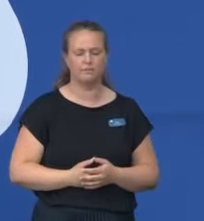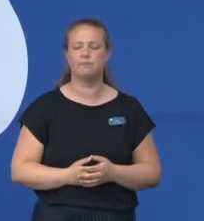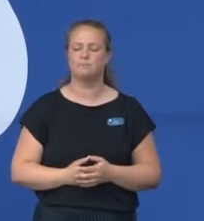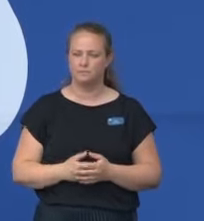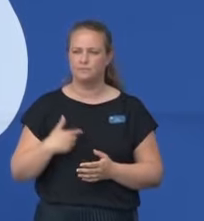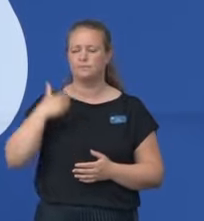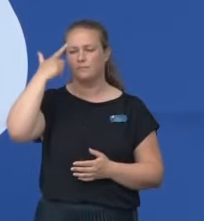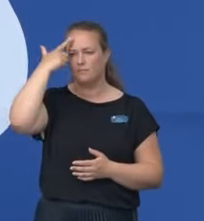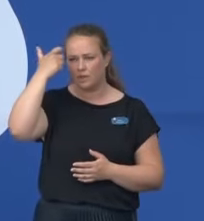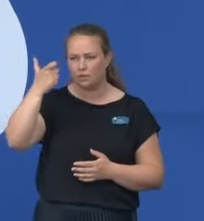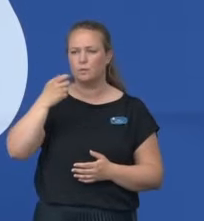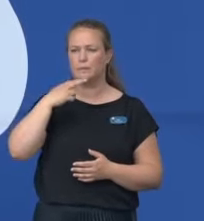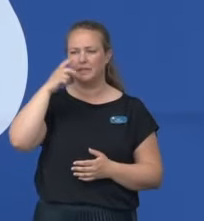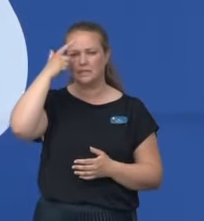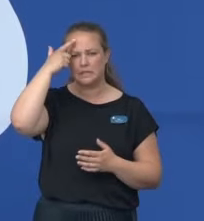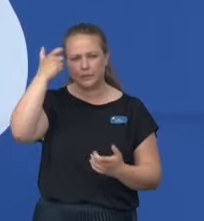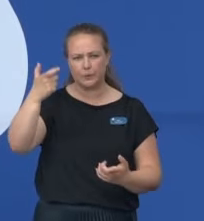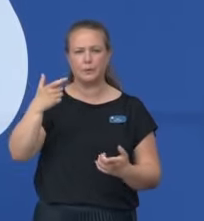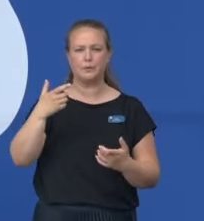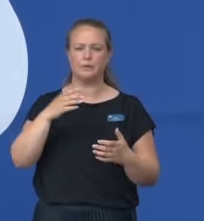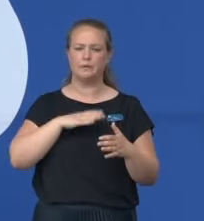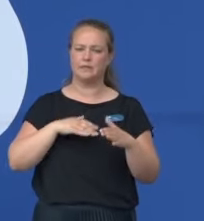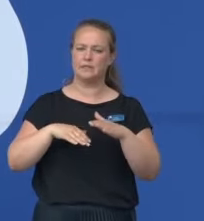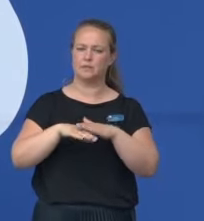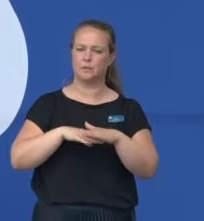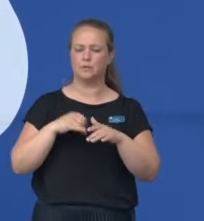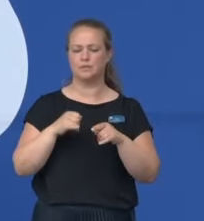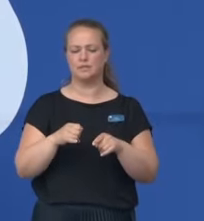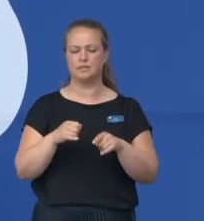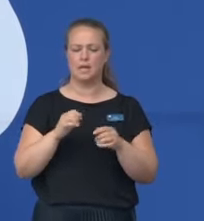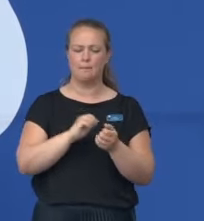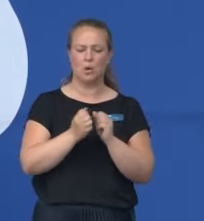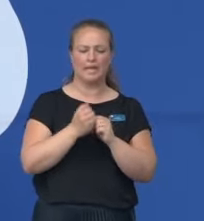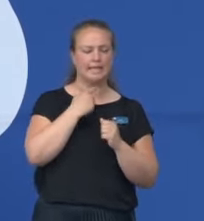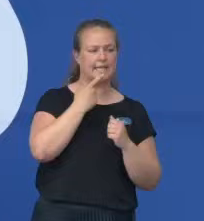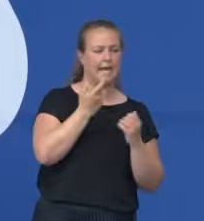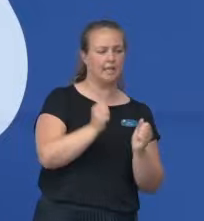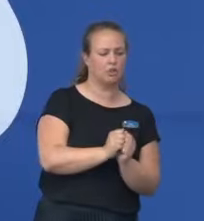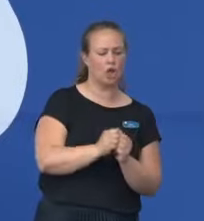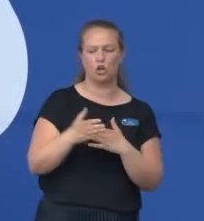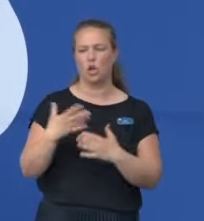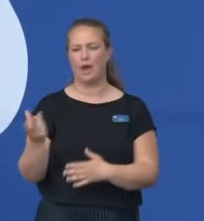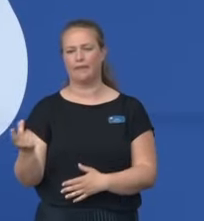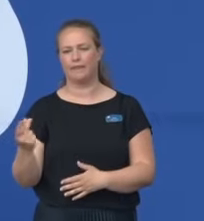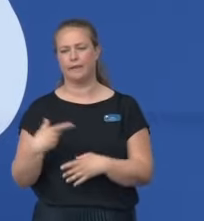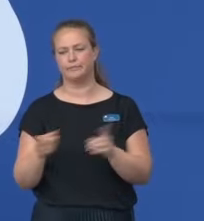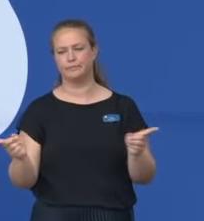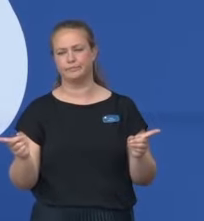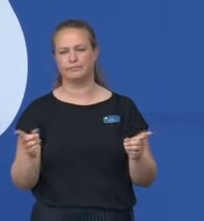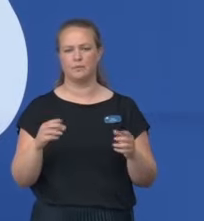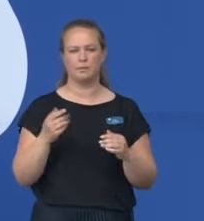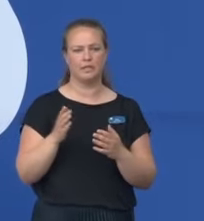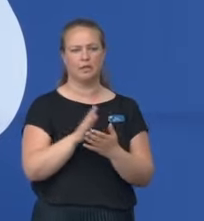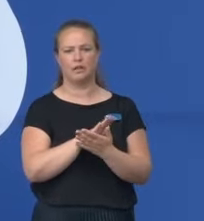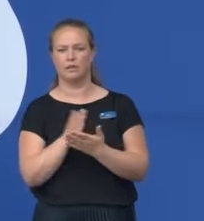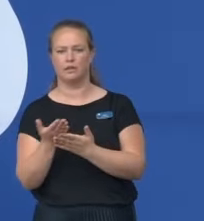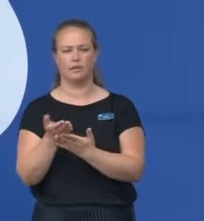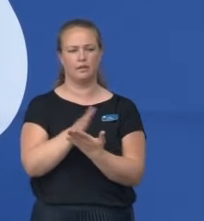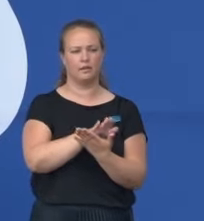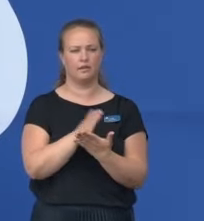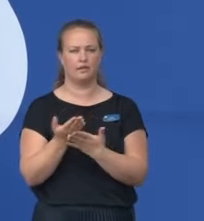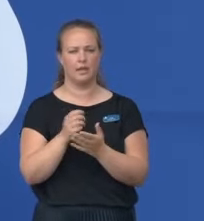misstron grundar sig i lite olika saker. Delvis då politiker som säger en sak gör en annan. Man har det här vänder kappan efter vinden och så vidare.